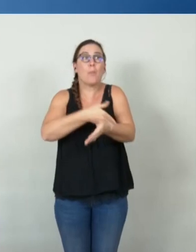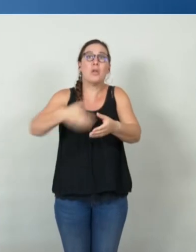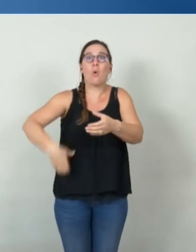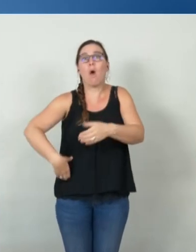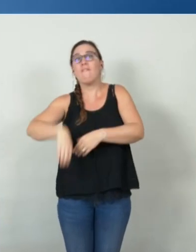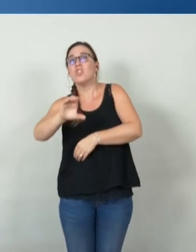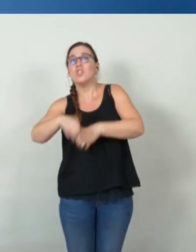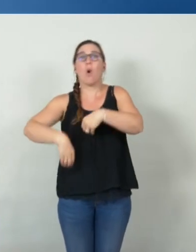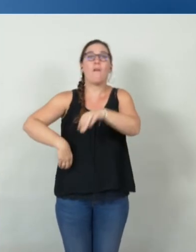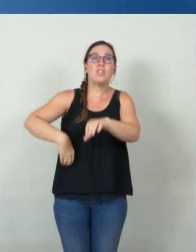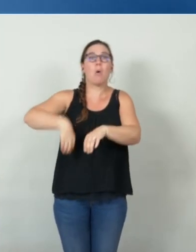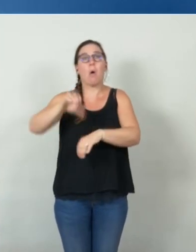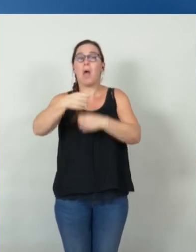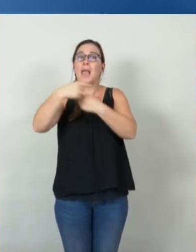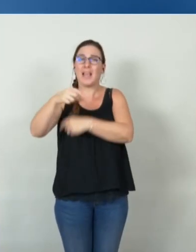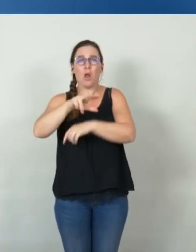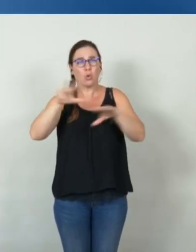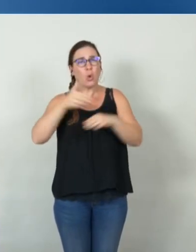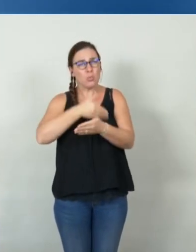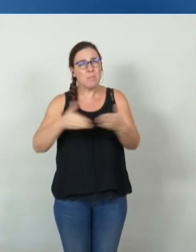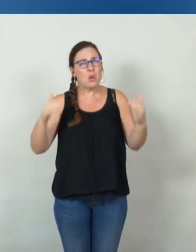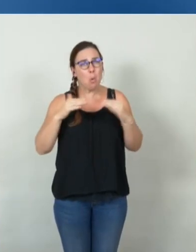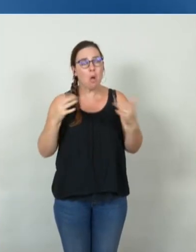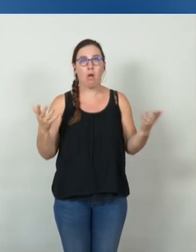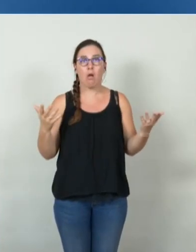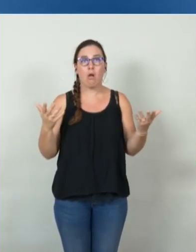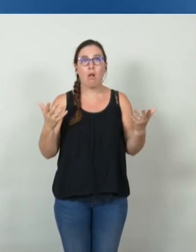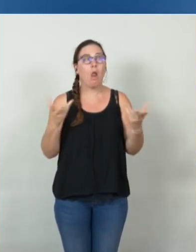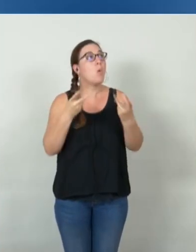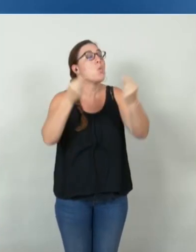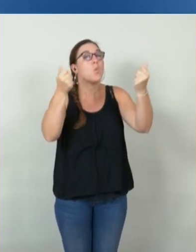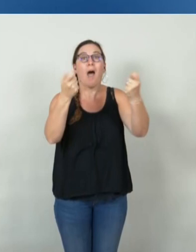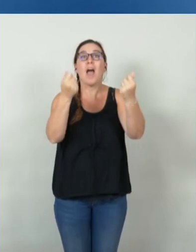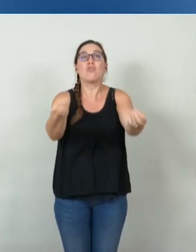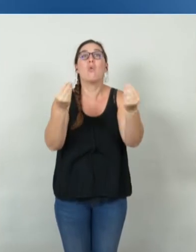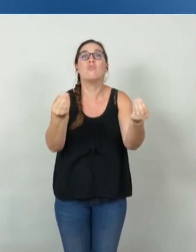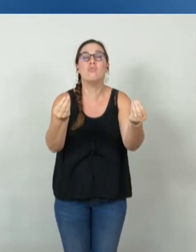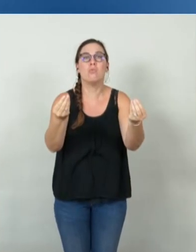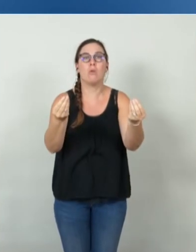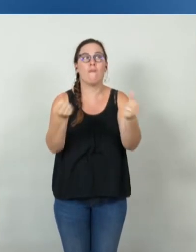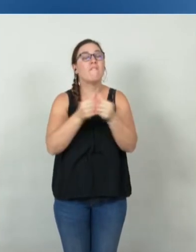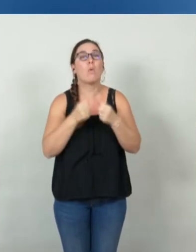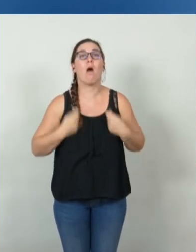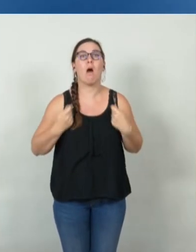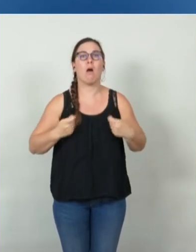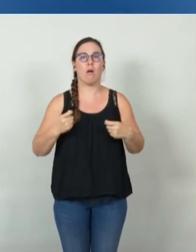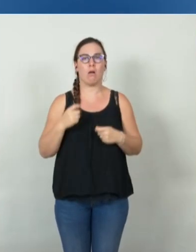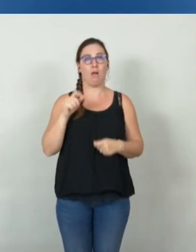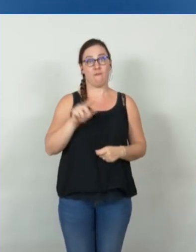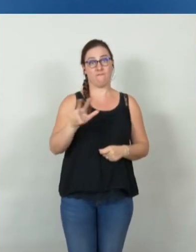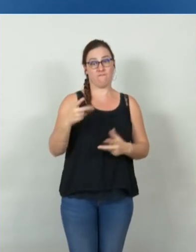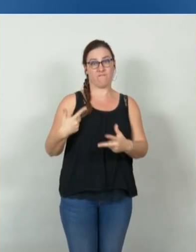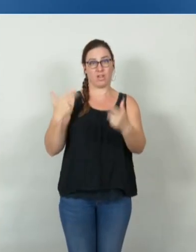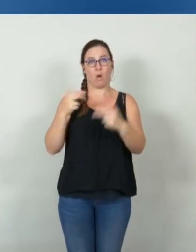à la hauteur de 38 millions qu'avez-vous fait de notre argent pour 2023 vous augmentez